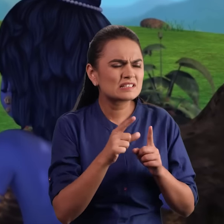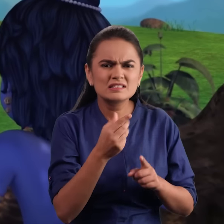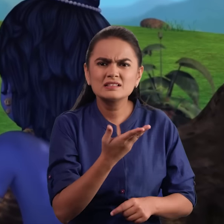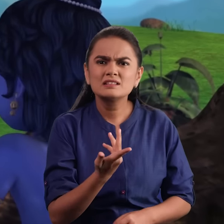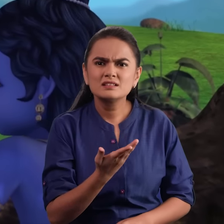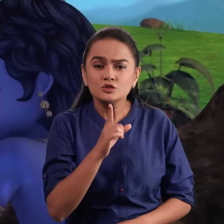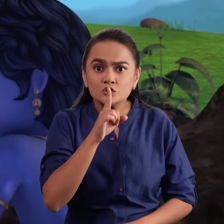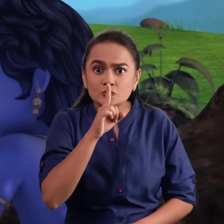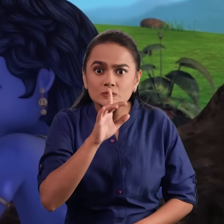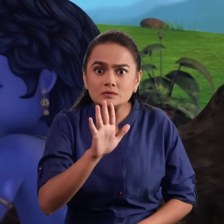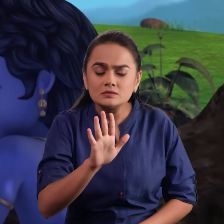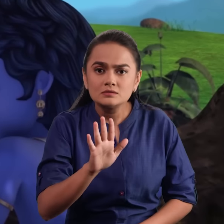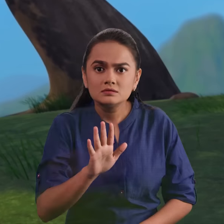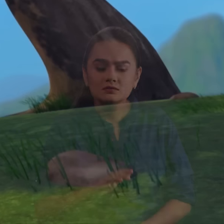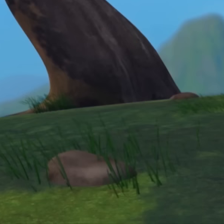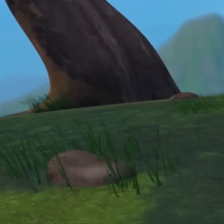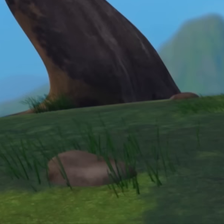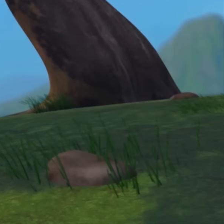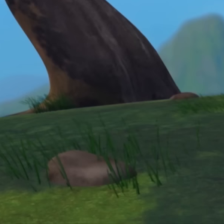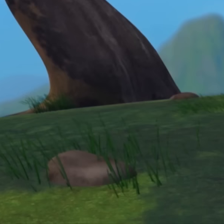ये क्या कर रही है?